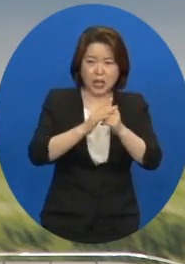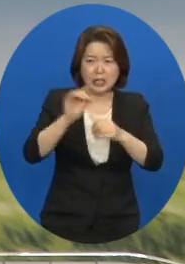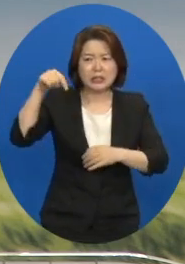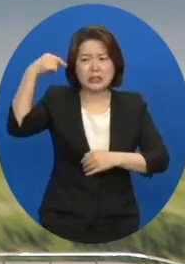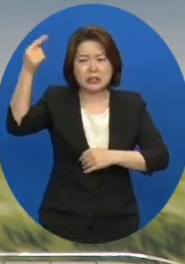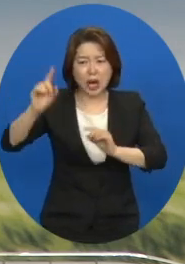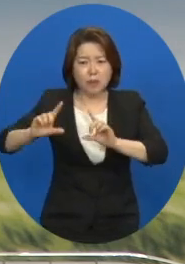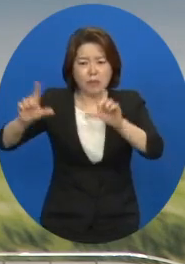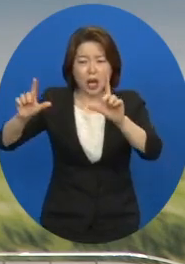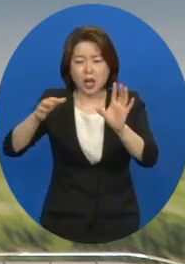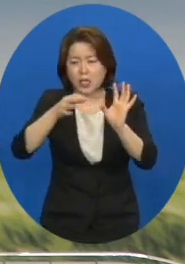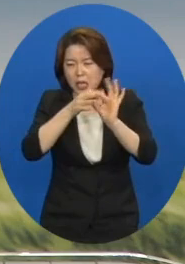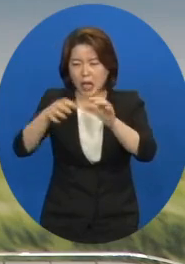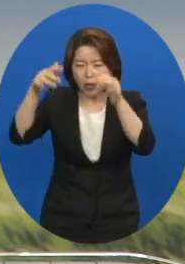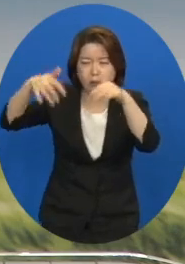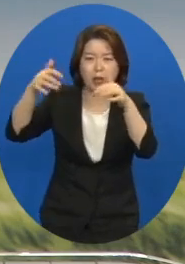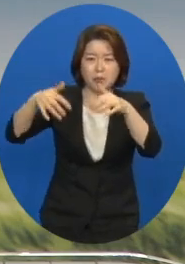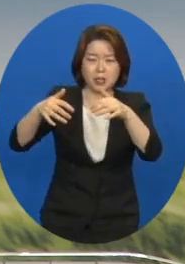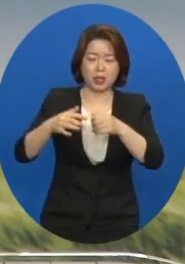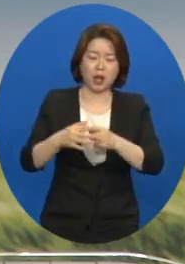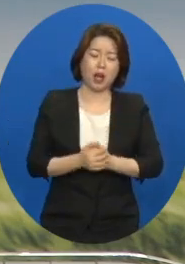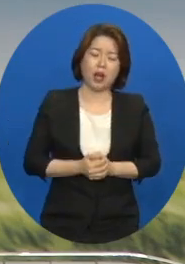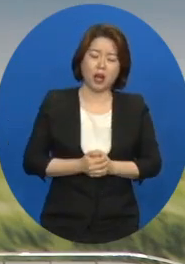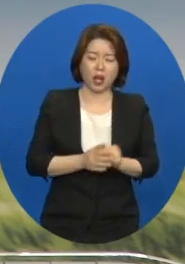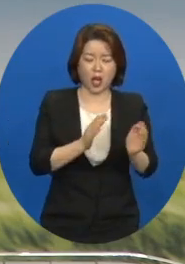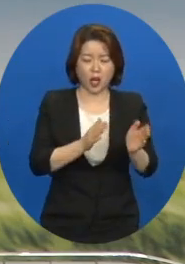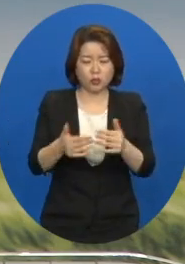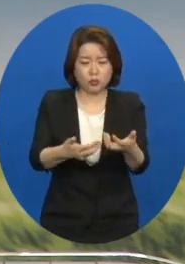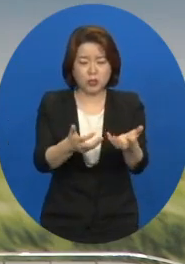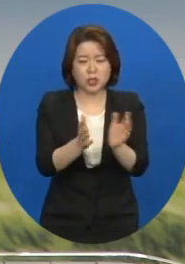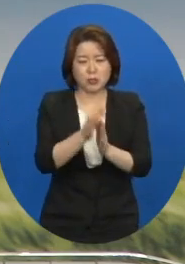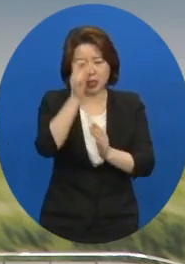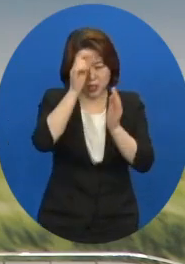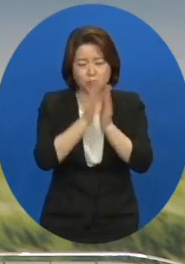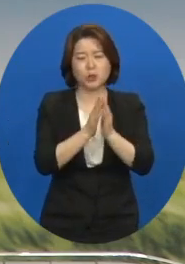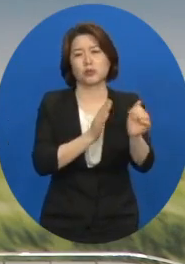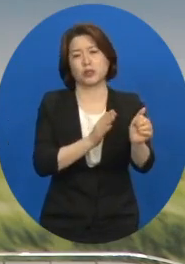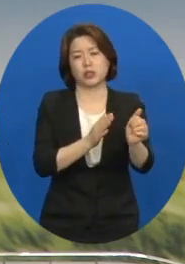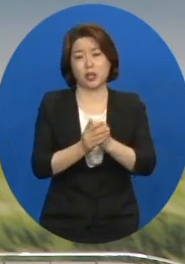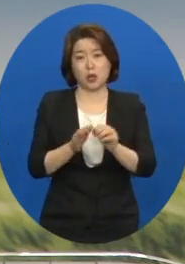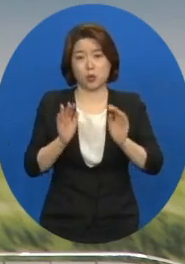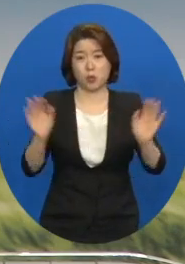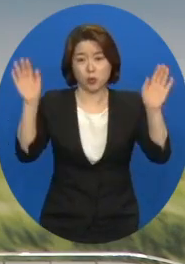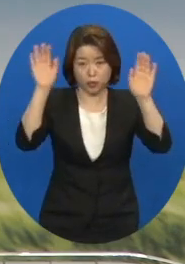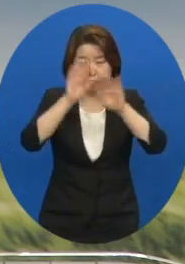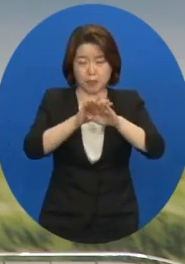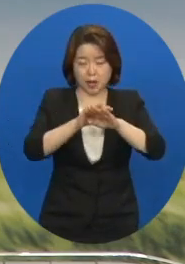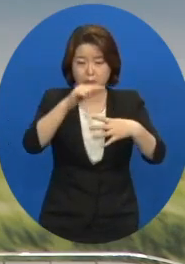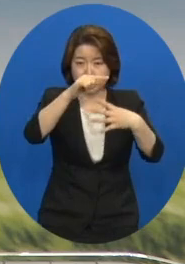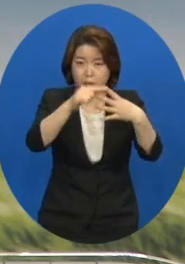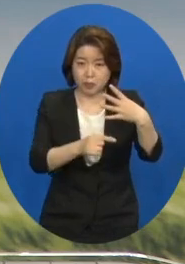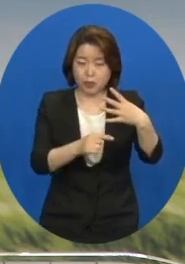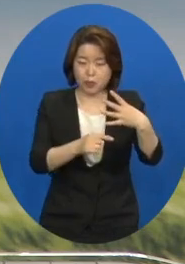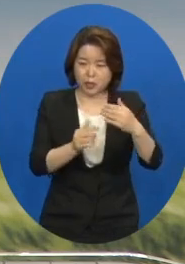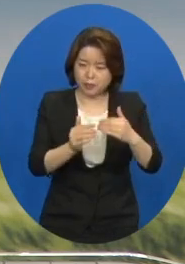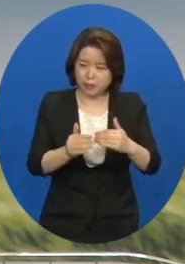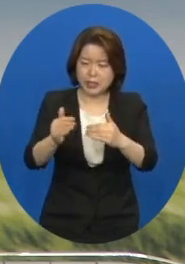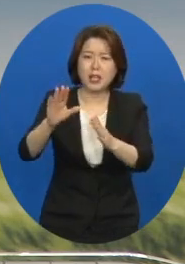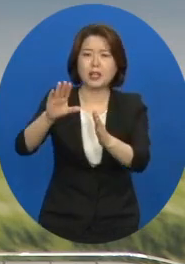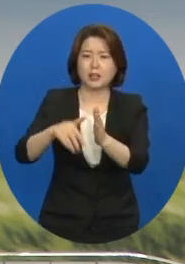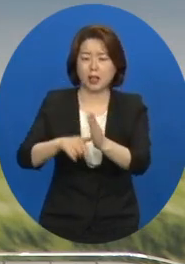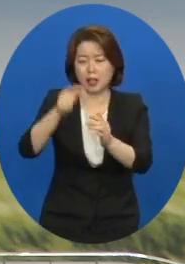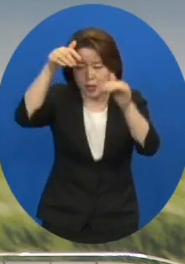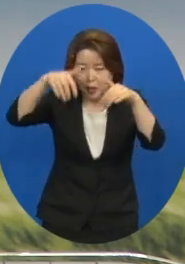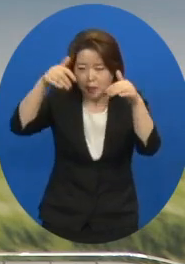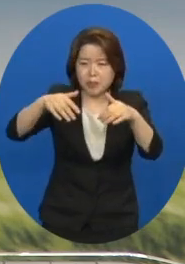온다는 겁니다. 준비팀들에게 기도 부탁을 했습니다. 오늘 저녁 이 프로그램 진행될 때 비가 오지